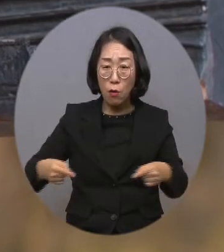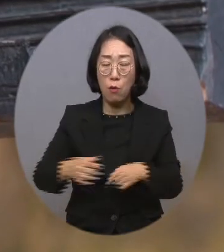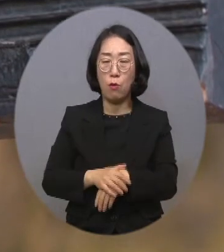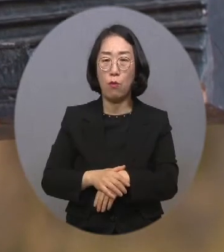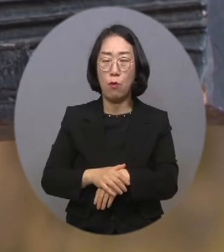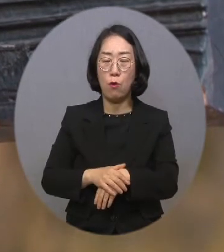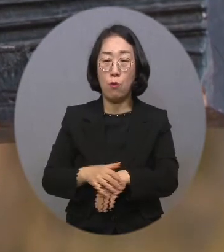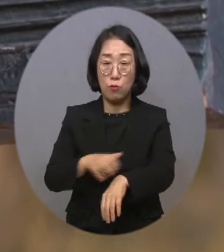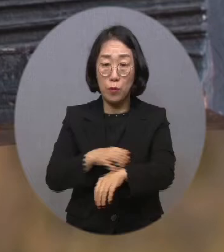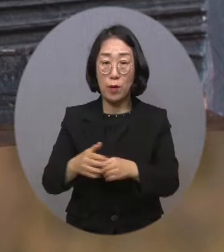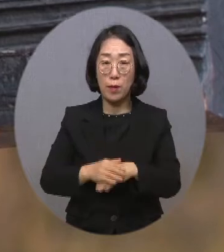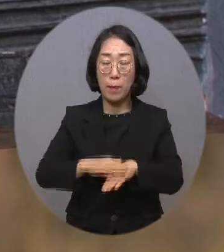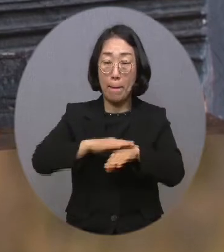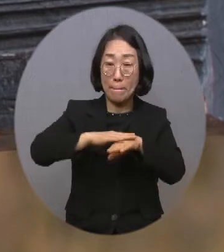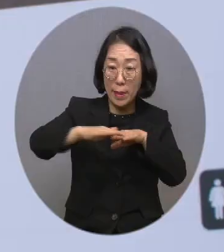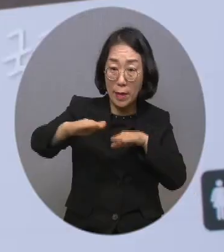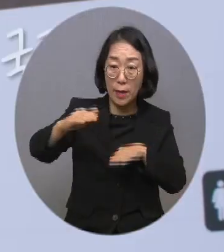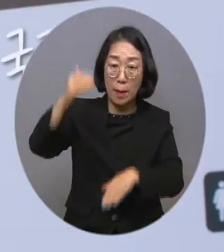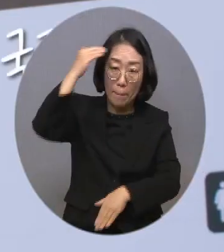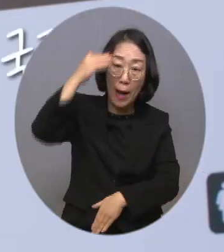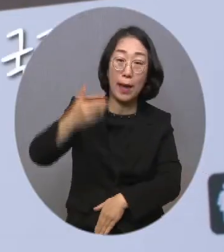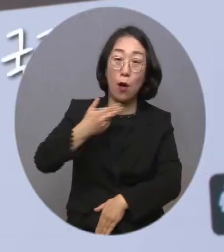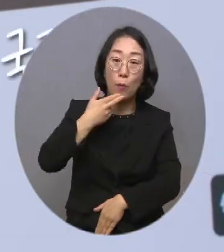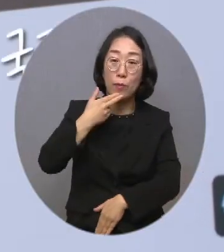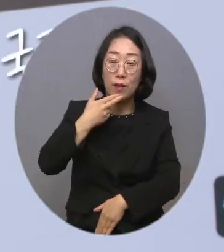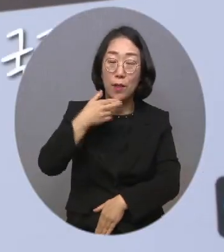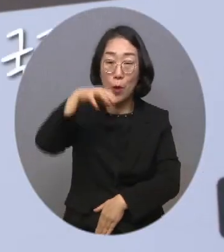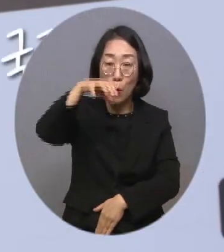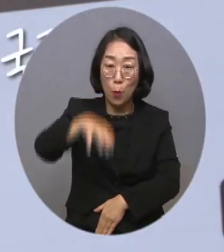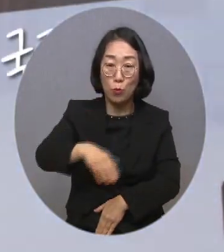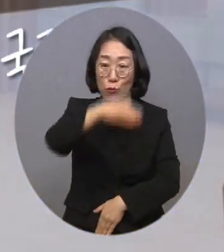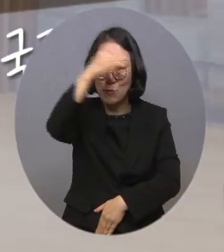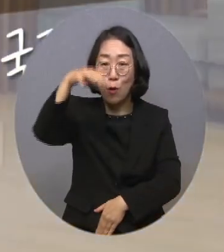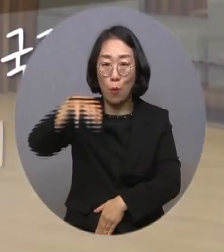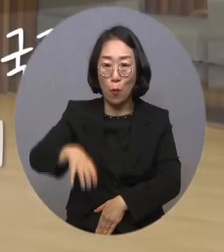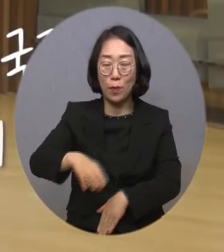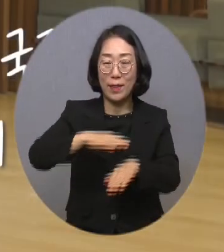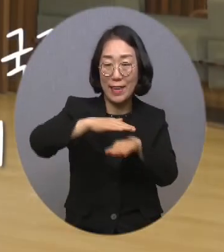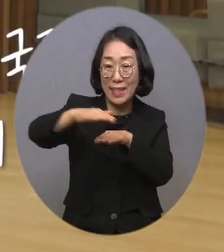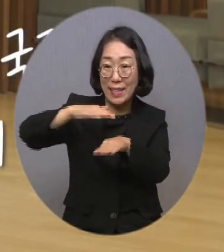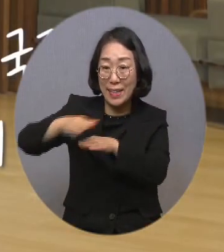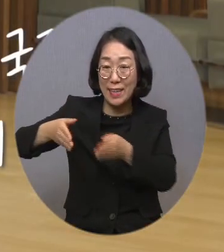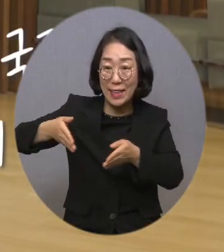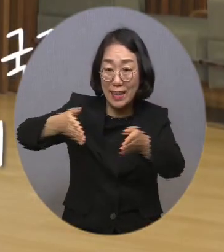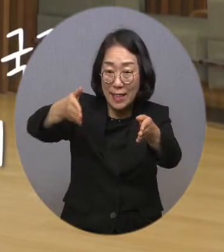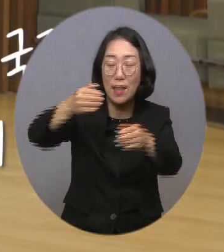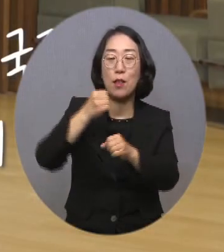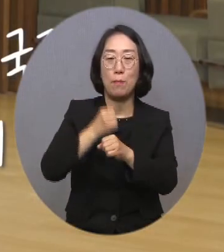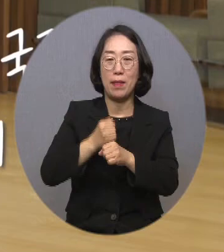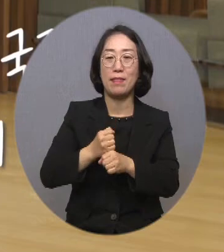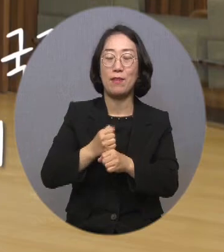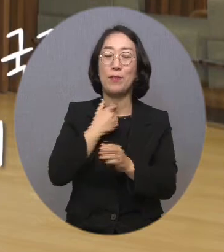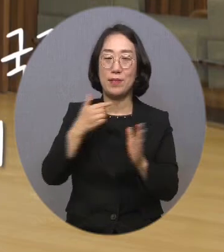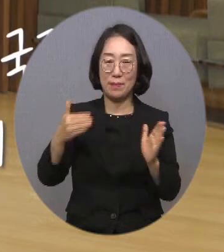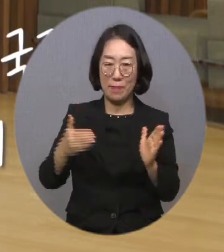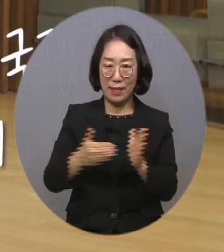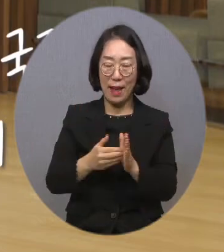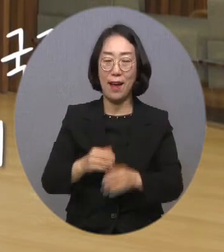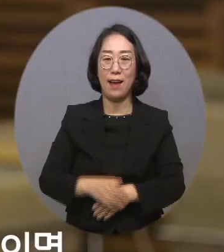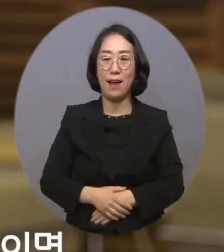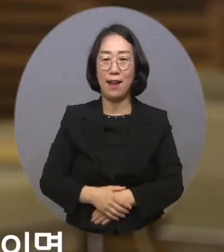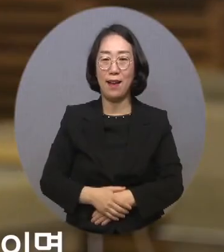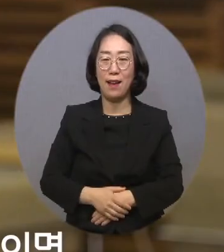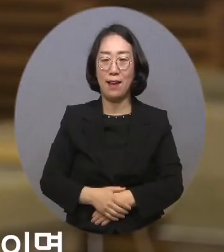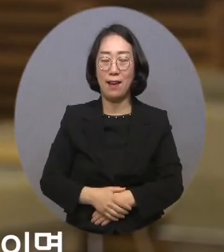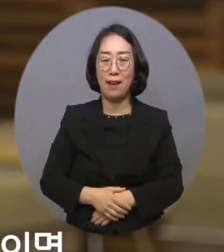무장애 탐방로를 그동안 만들어 왔습니다. 지금 전국에 20개 국립공원에 52개의 무장애 탐방로가 만들어져